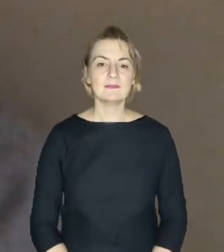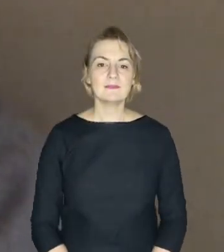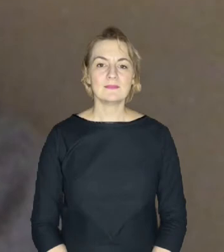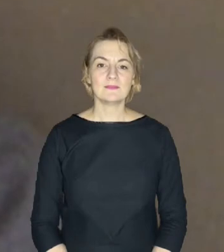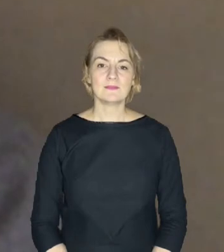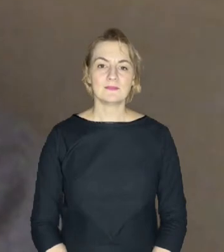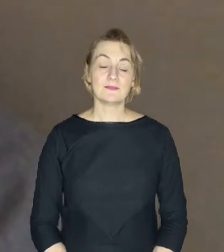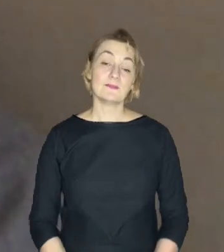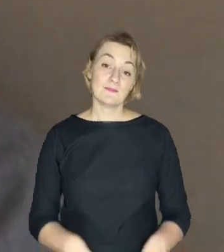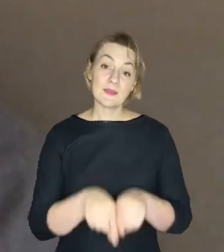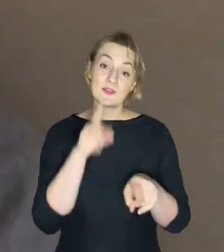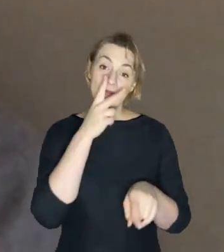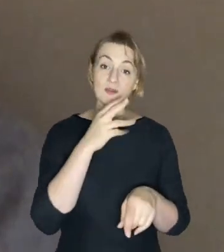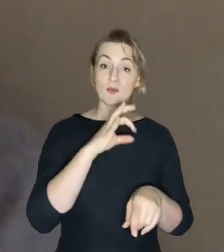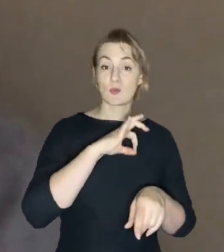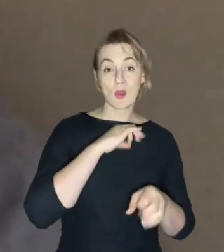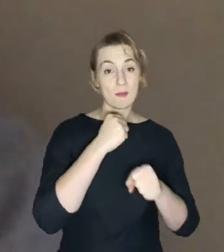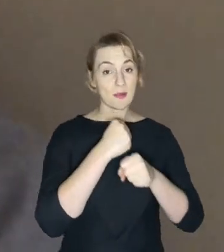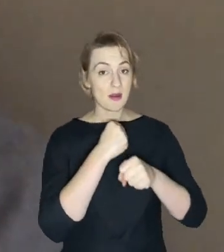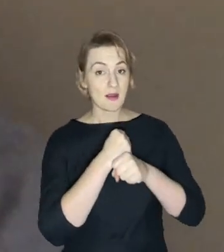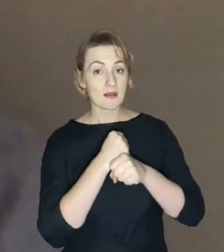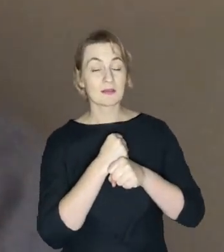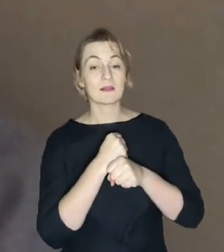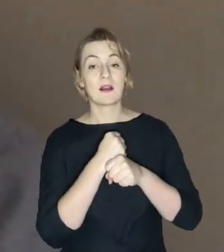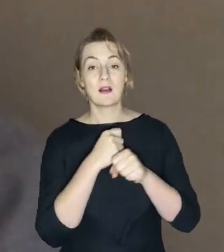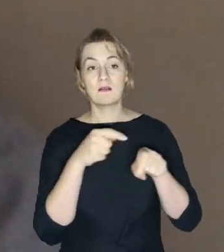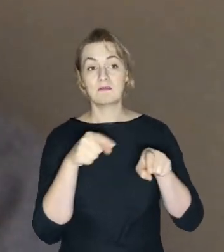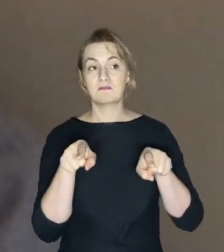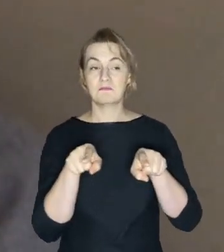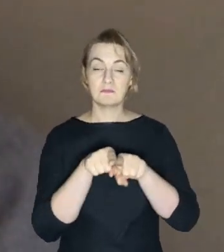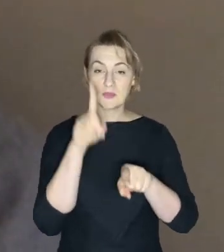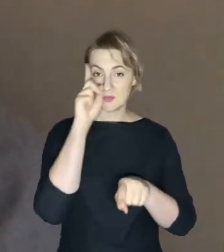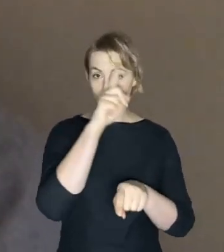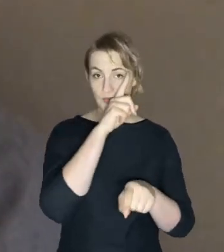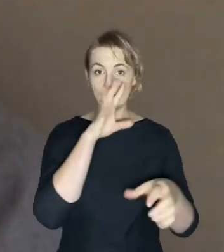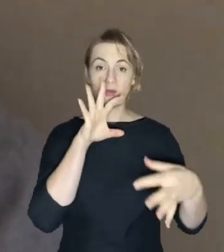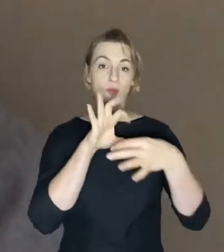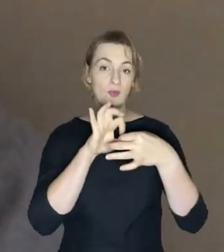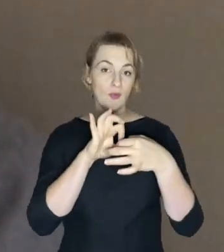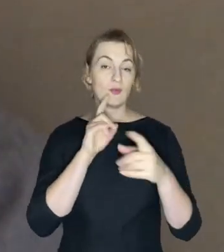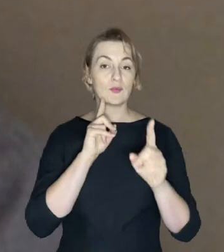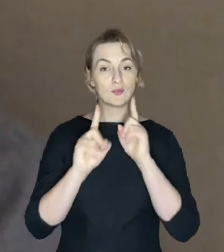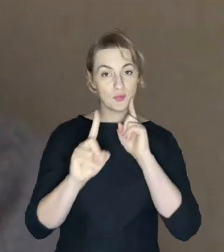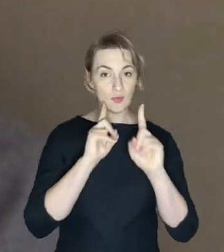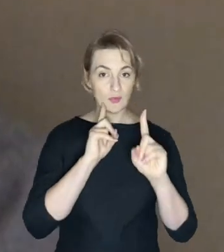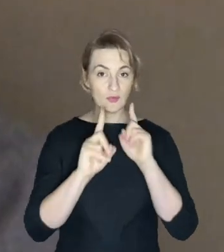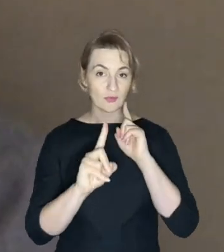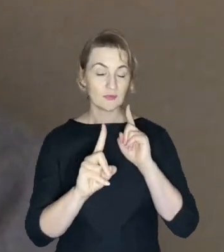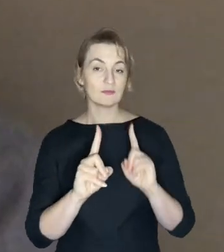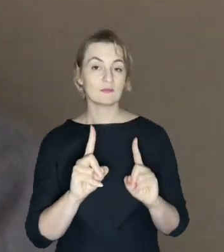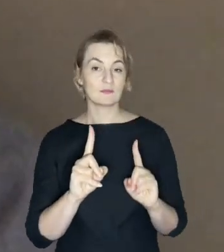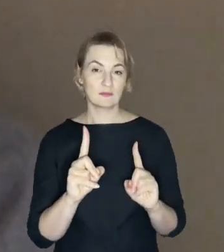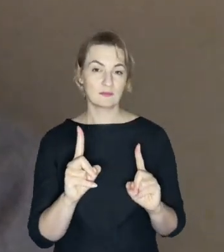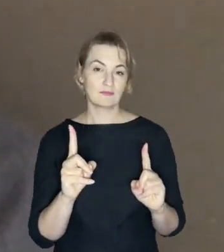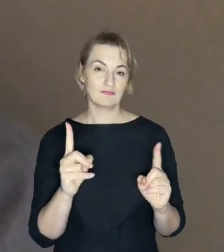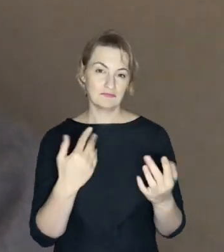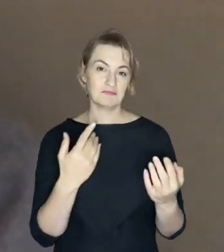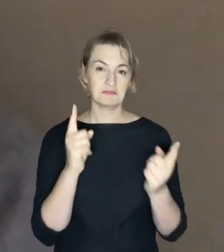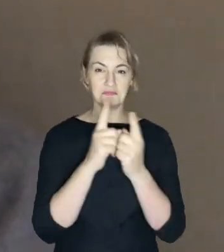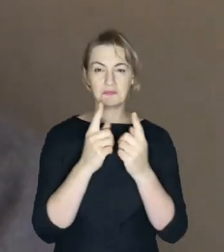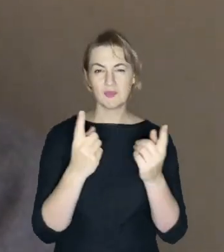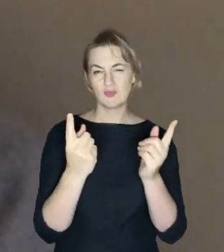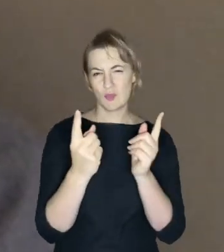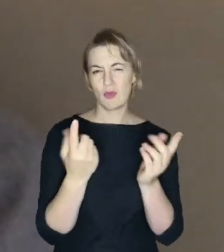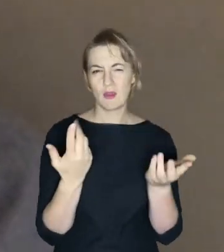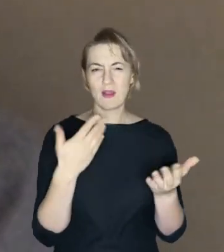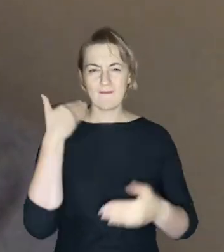widzę w swojej pracy, widzę w kontaktach z ludźmi, z którymi spotykam na dziś wykładach, spotkaniach i tak